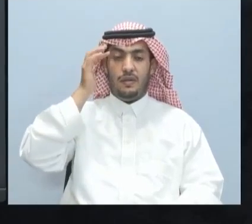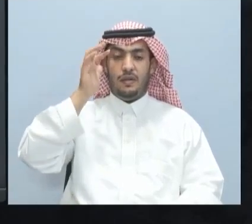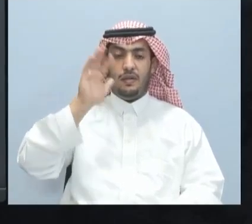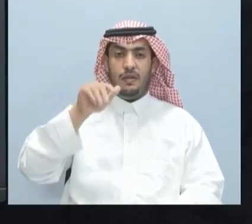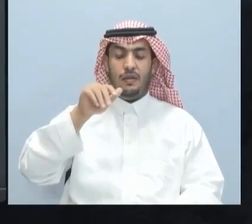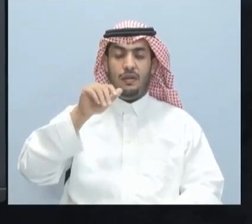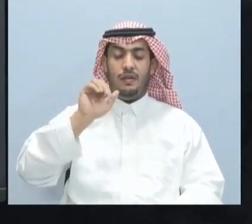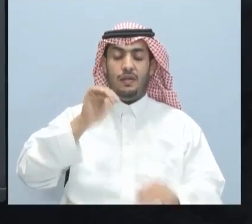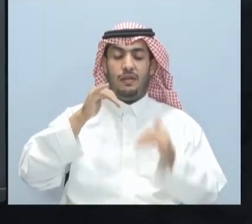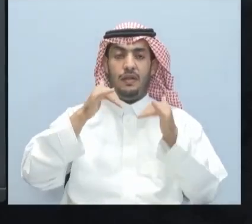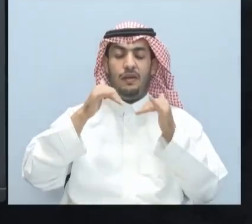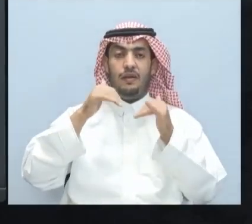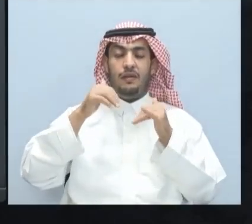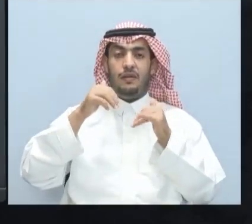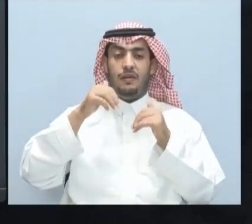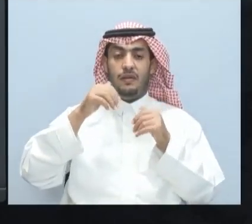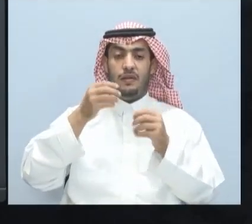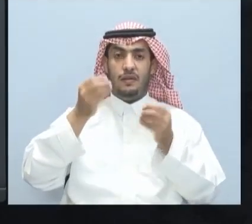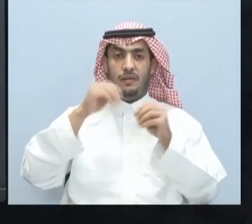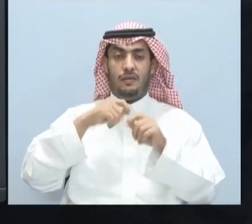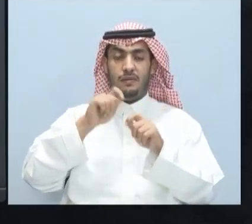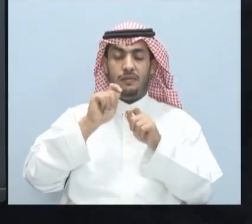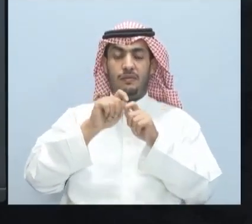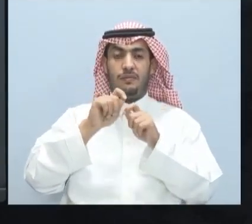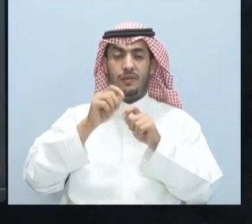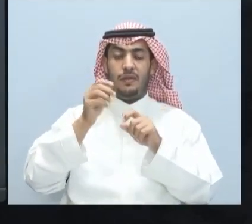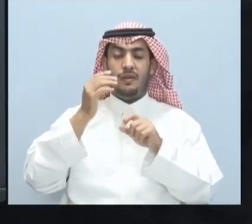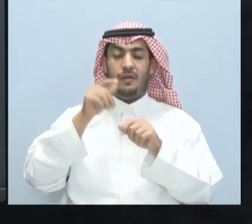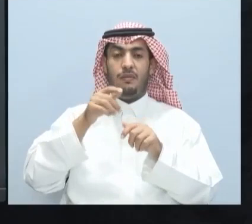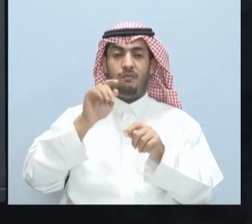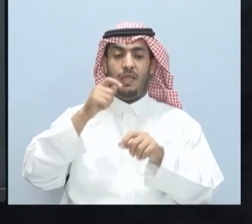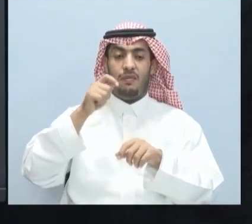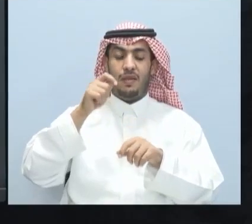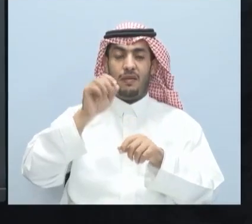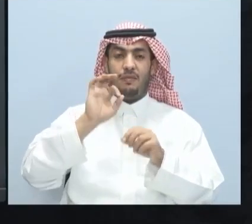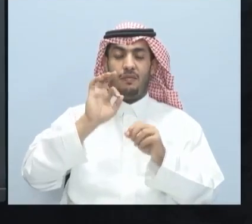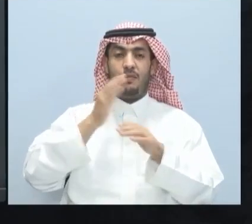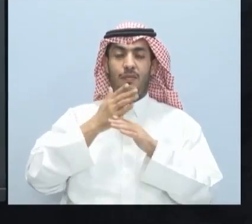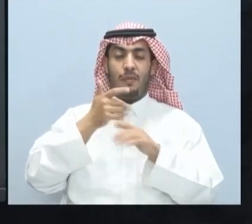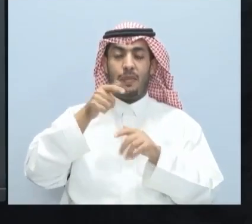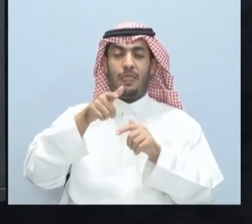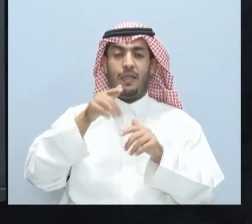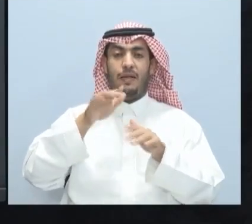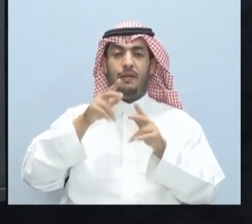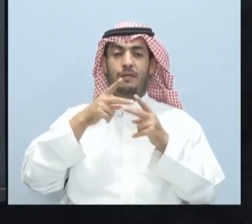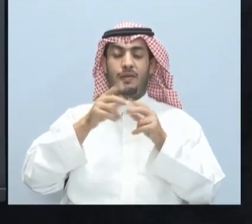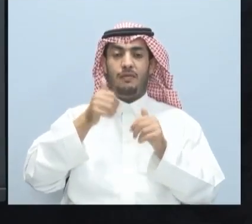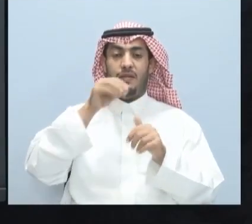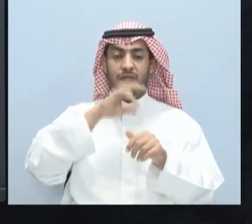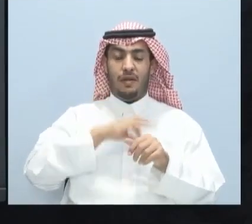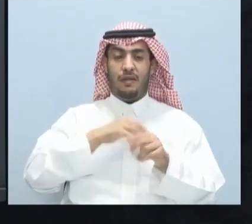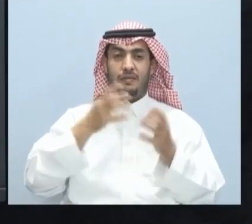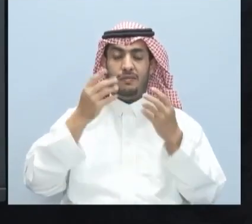اخذنا عباره جدا مهمه ونبهت عليها كثيرا قلت انها هي مفتاح لدخولي لهذا الباب باذن الله